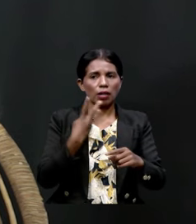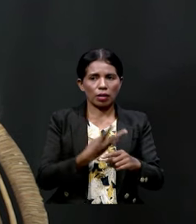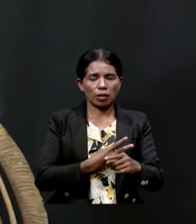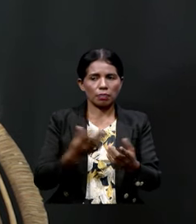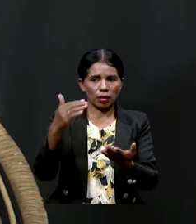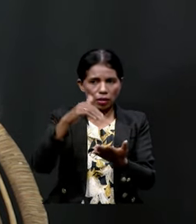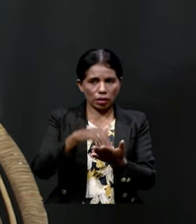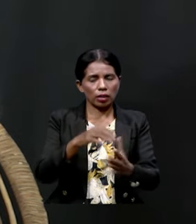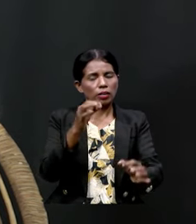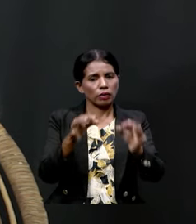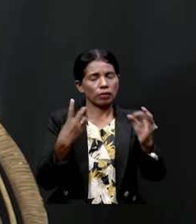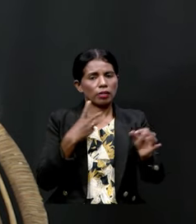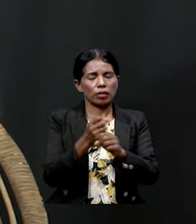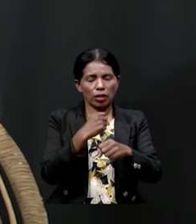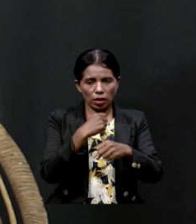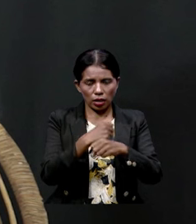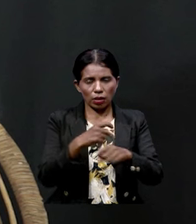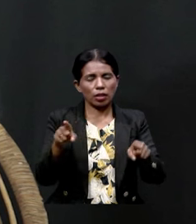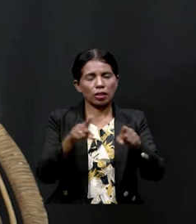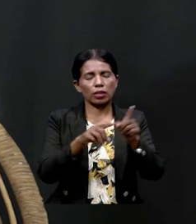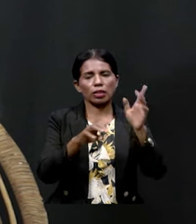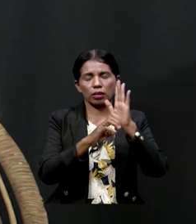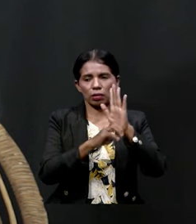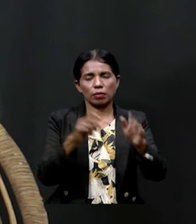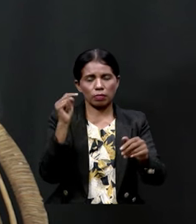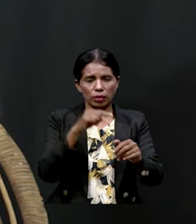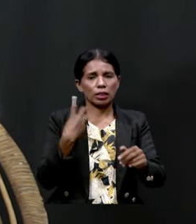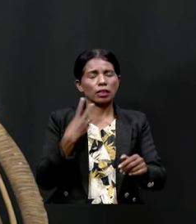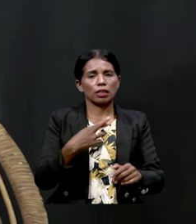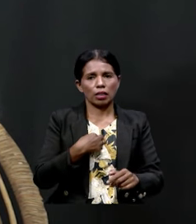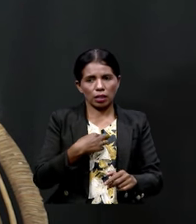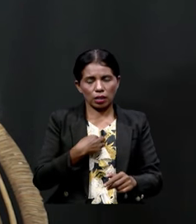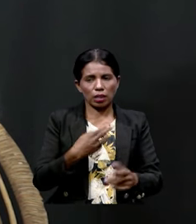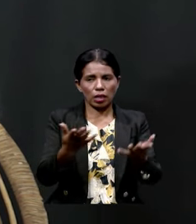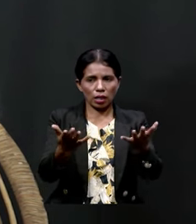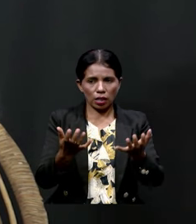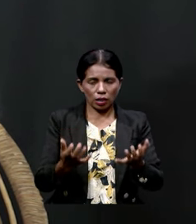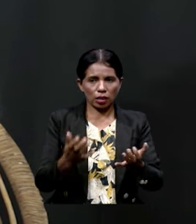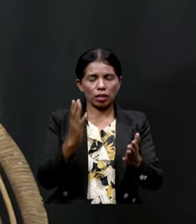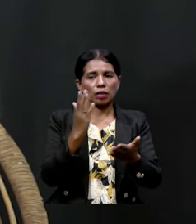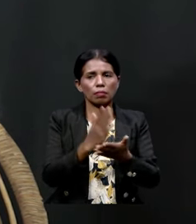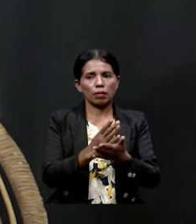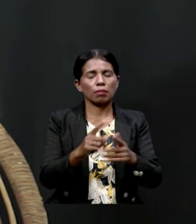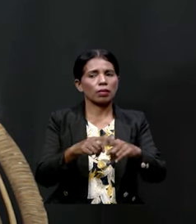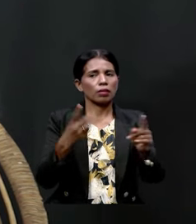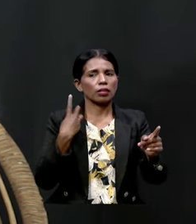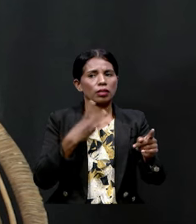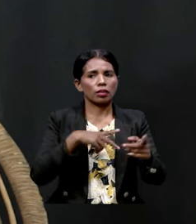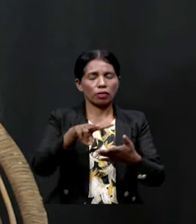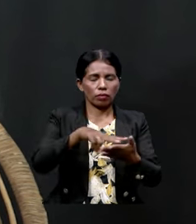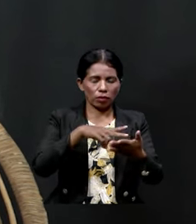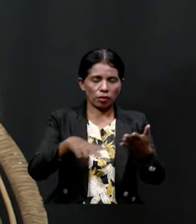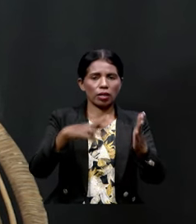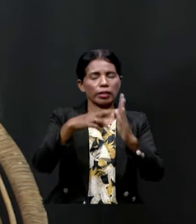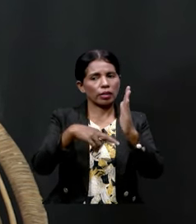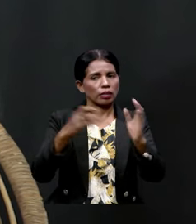detang se ita halo duni konspirasaun significa kata ita rasi hakara halo prevensaun mebe ita rasi maka viola regra sira la